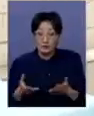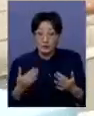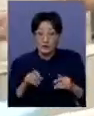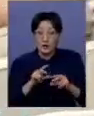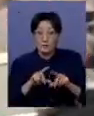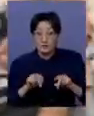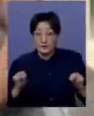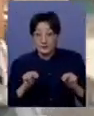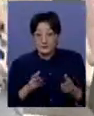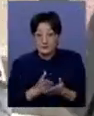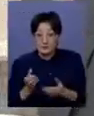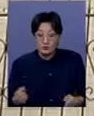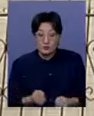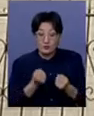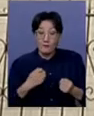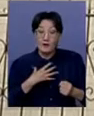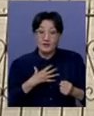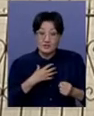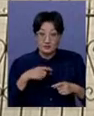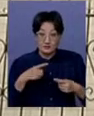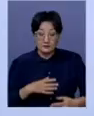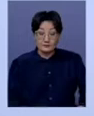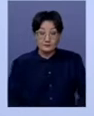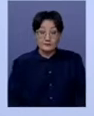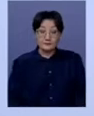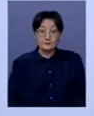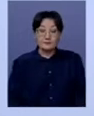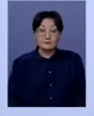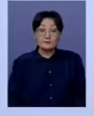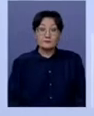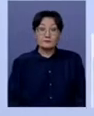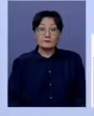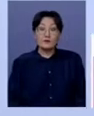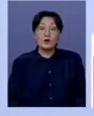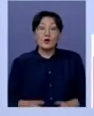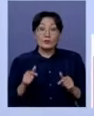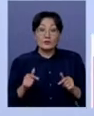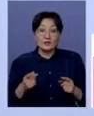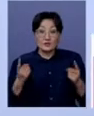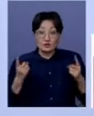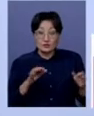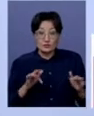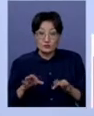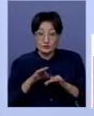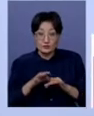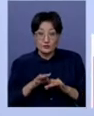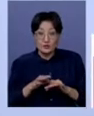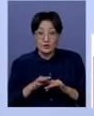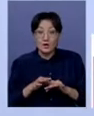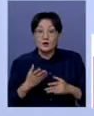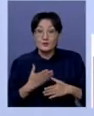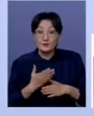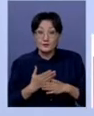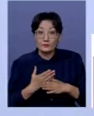білім саласын қолдаудың маңызын атап өтті. Я хотел бы сказать, что мұндай игі шараларды өткізу,